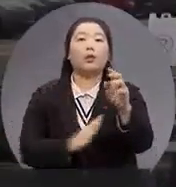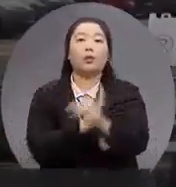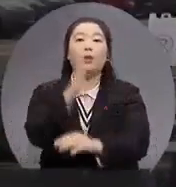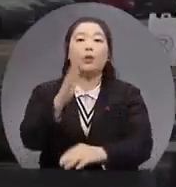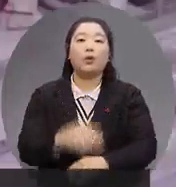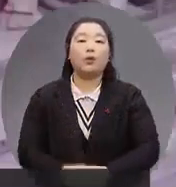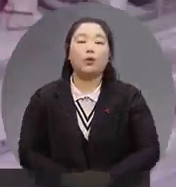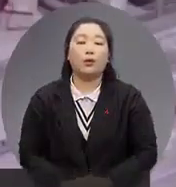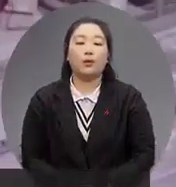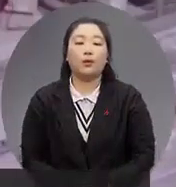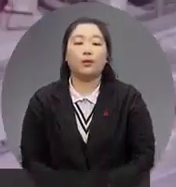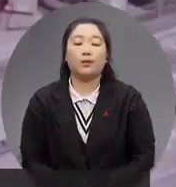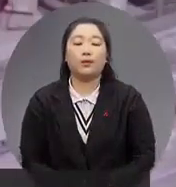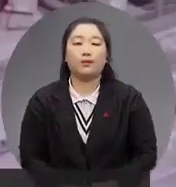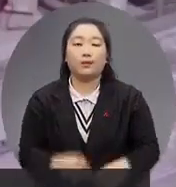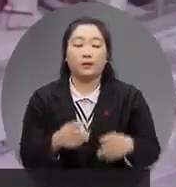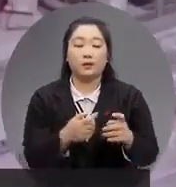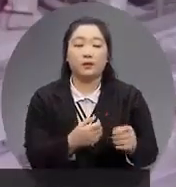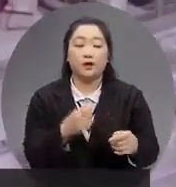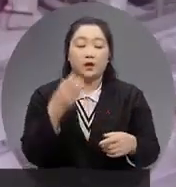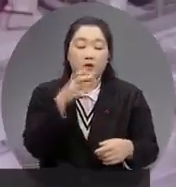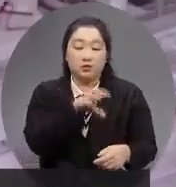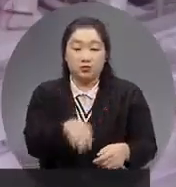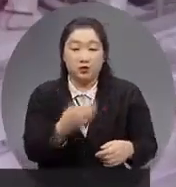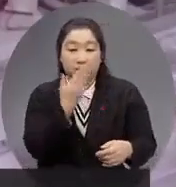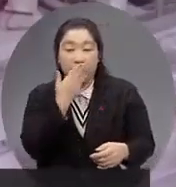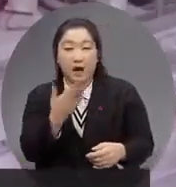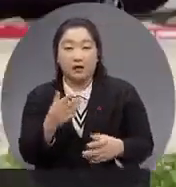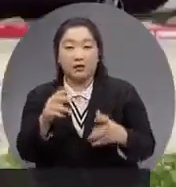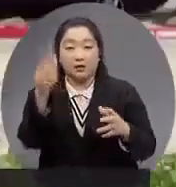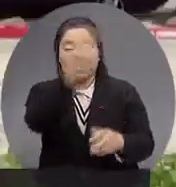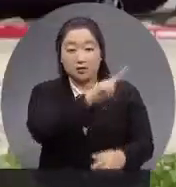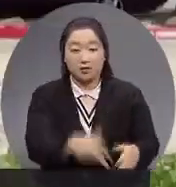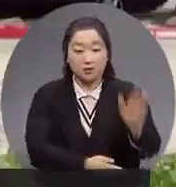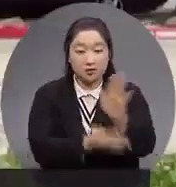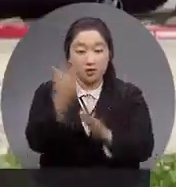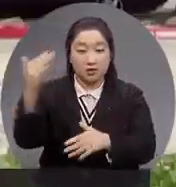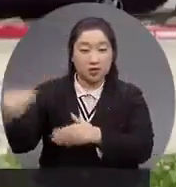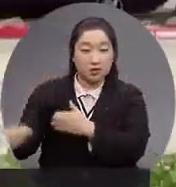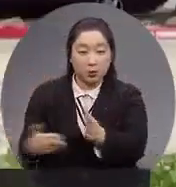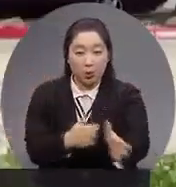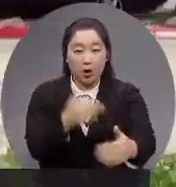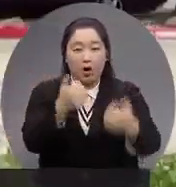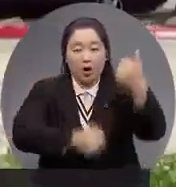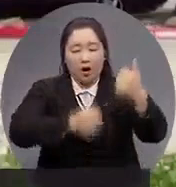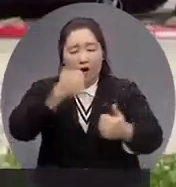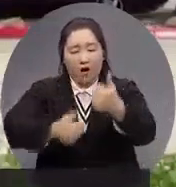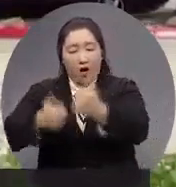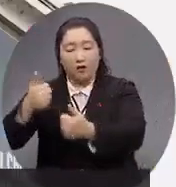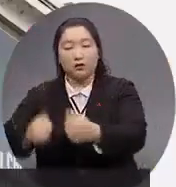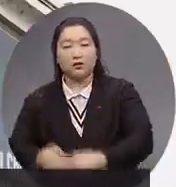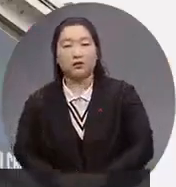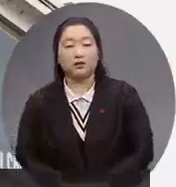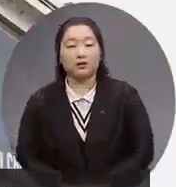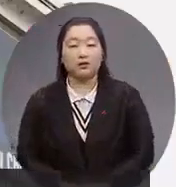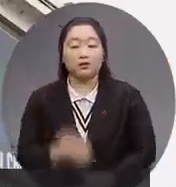많습니다 테슬라 투자 가능성이 나오자마자 전국 시도가 치열하게 경쟁하는 이유입니다